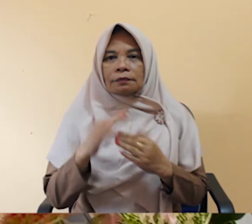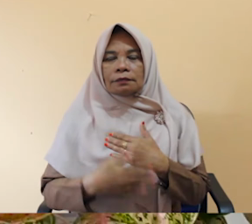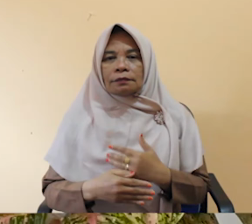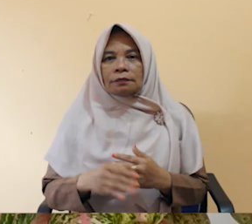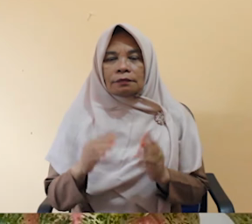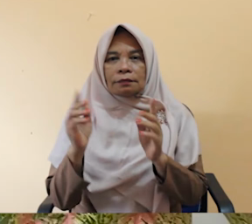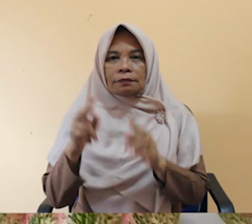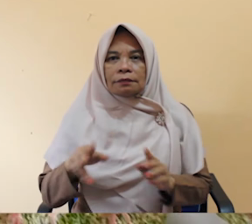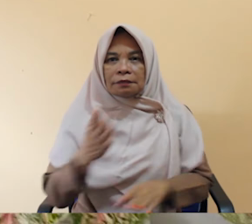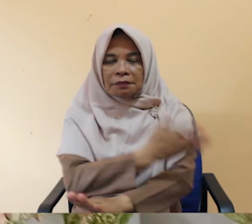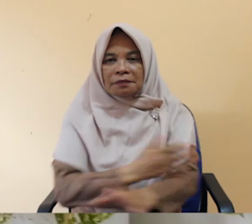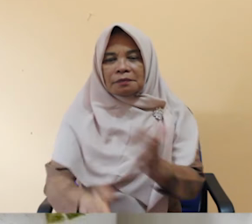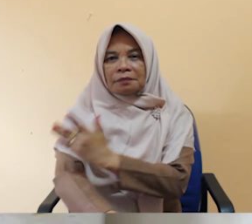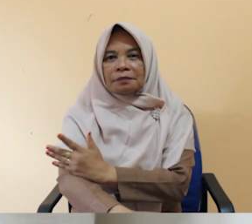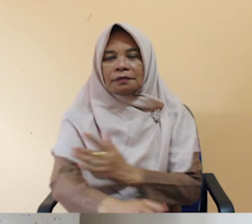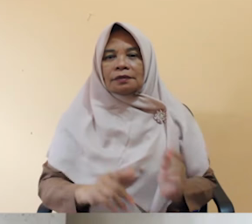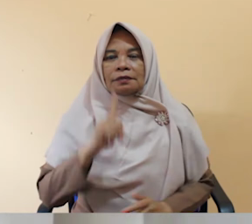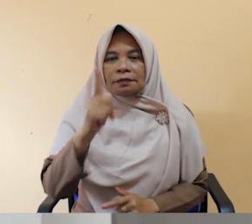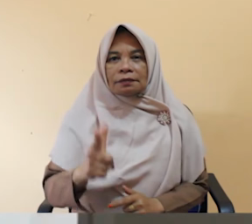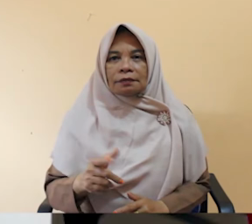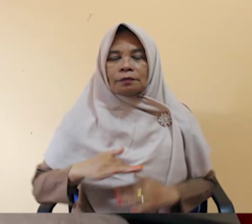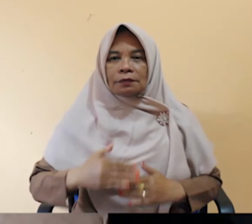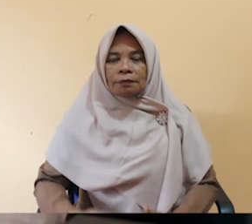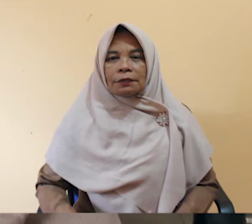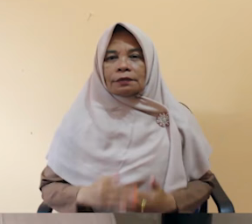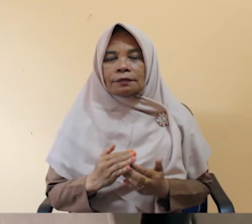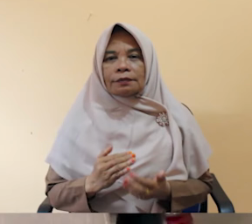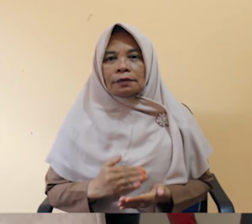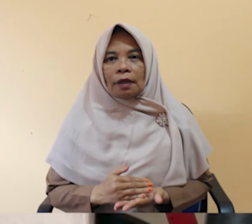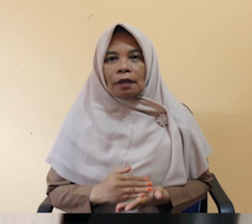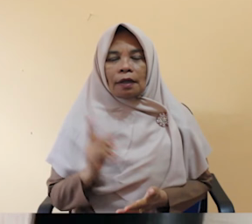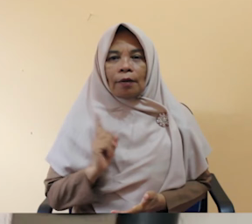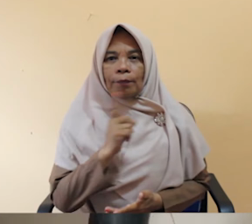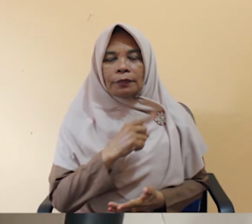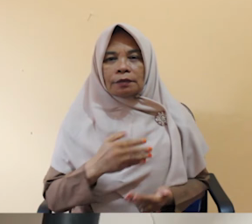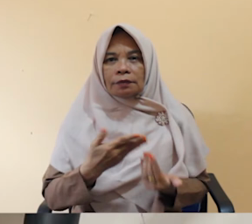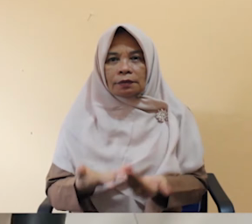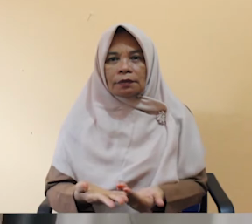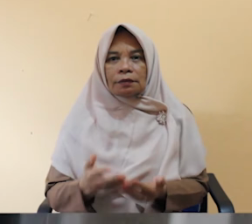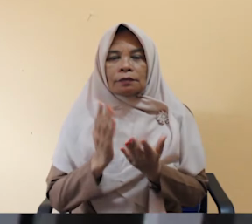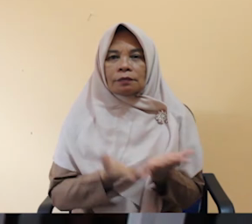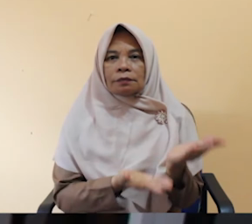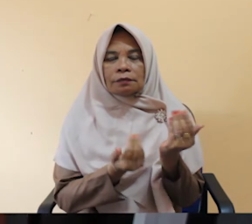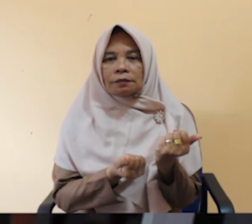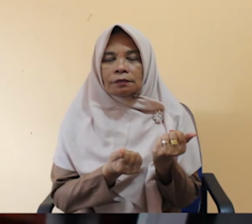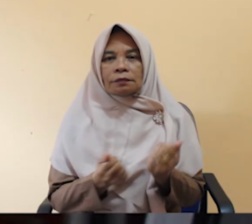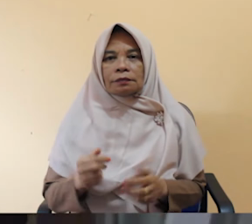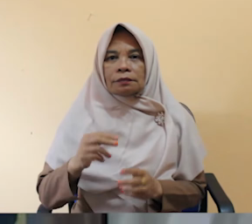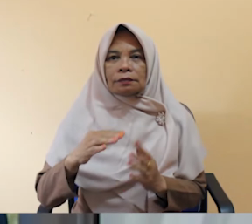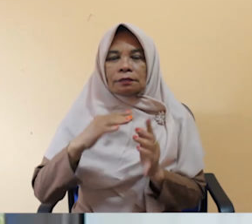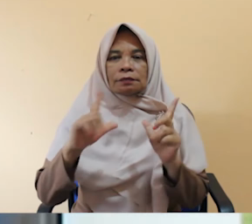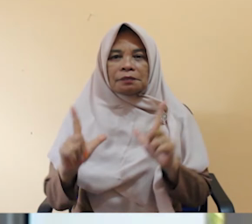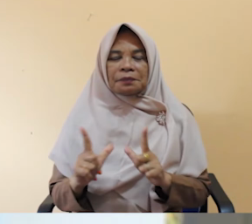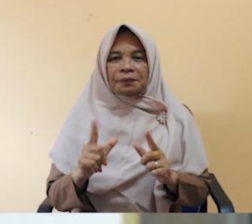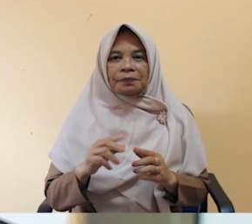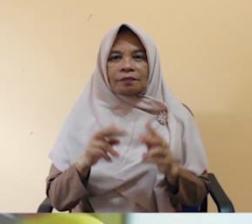prioritas bagi disabilitas, lansia, dan ibu hamil. Kami menyediakan ruang tunggu khusus prioritas, ruang laktasi, dan